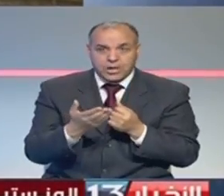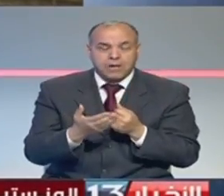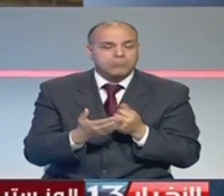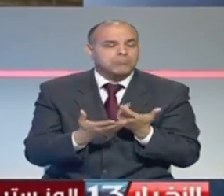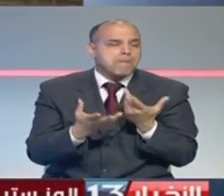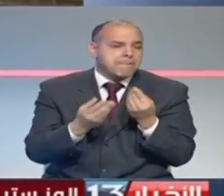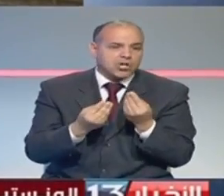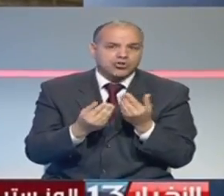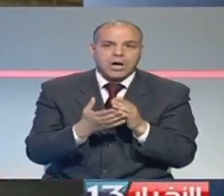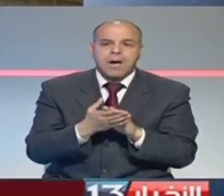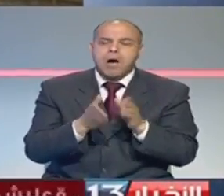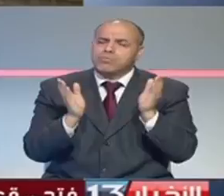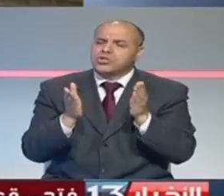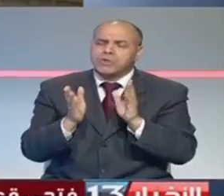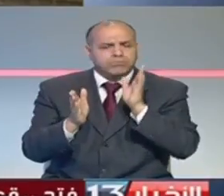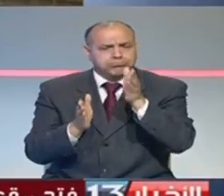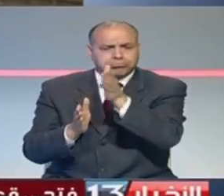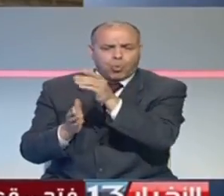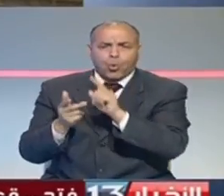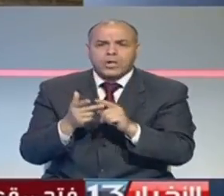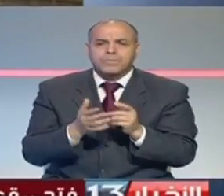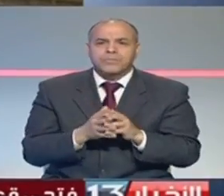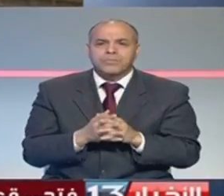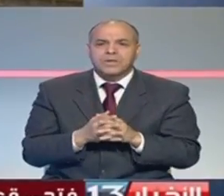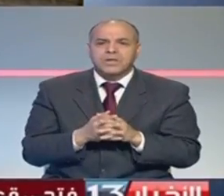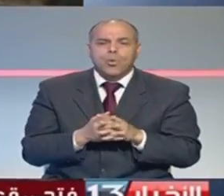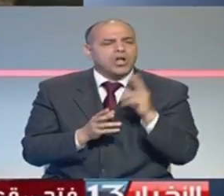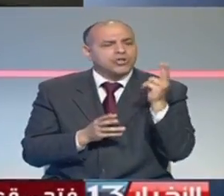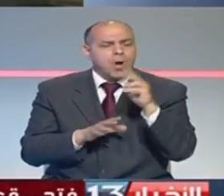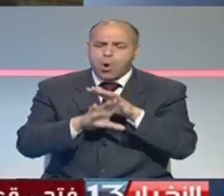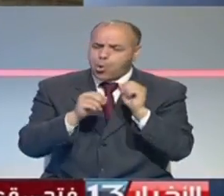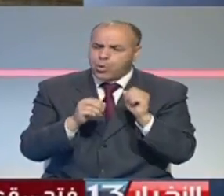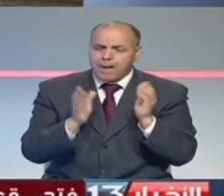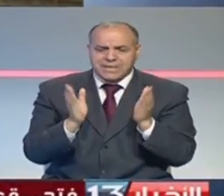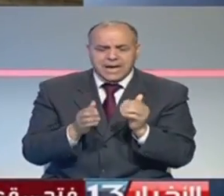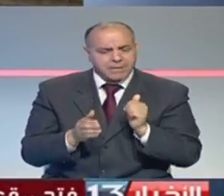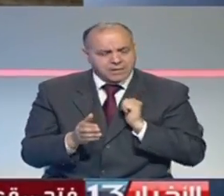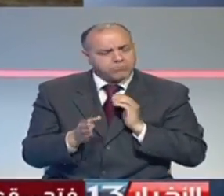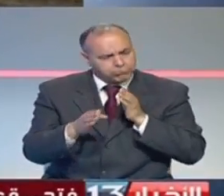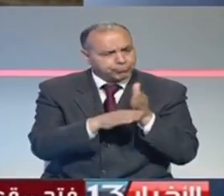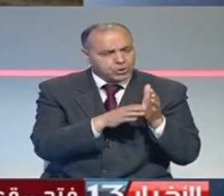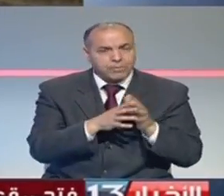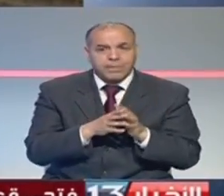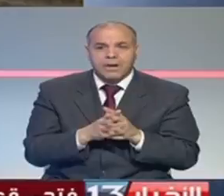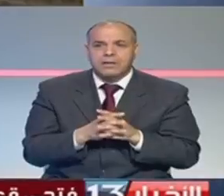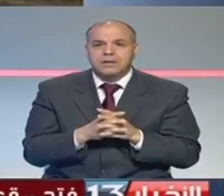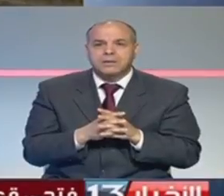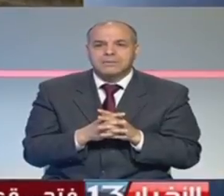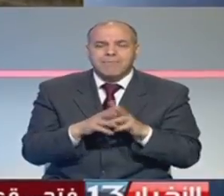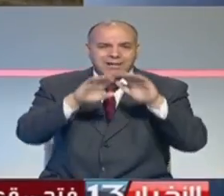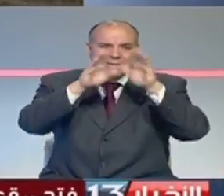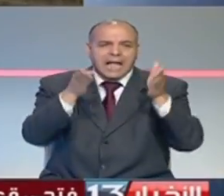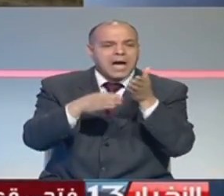العديد من المستشفيات الجهويه والجامعيه والمساحات اه الخاصه من نوع من البنك